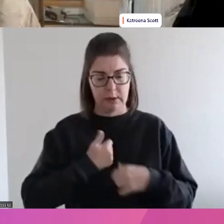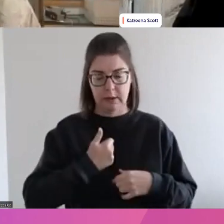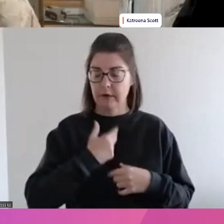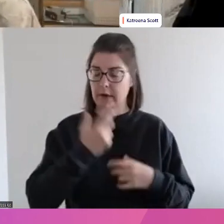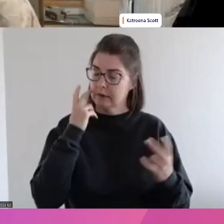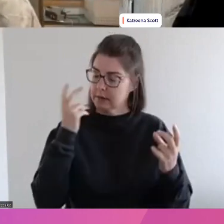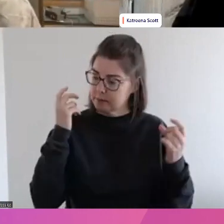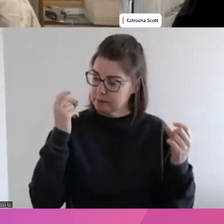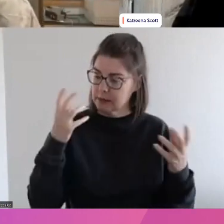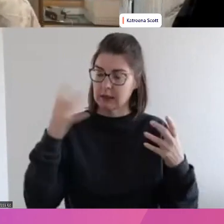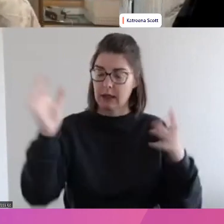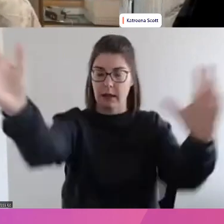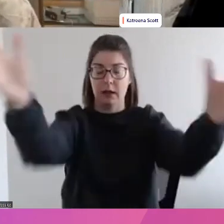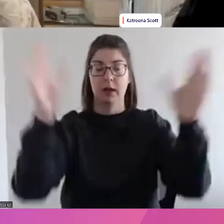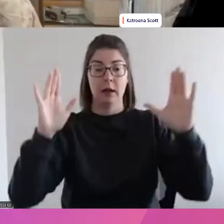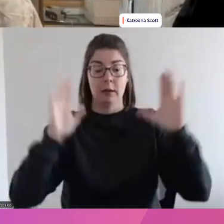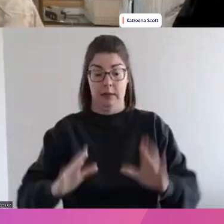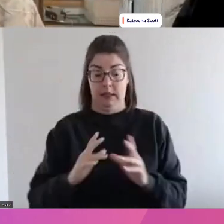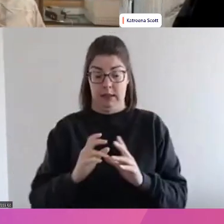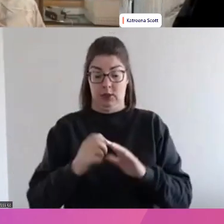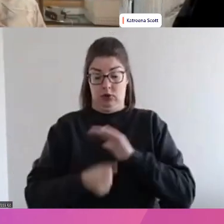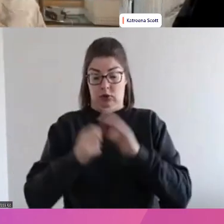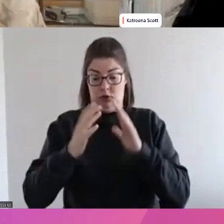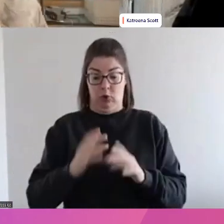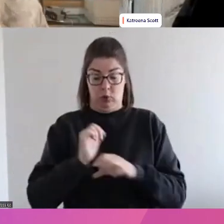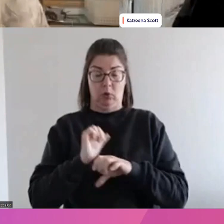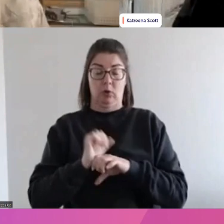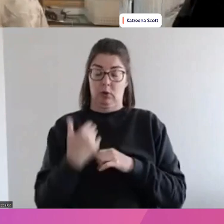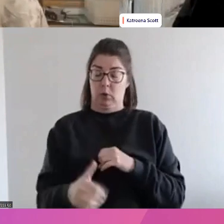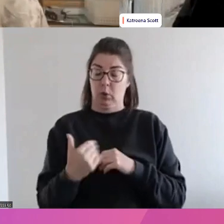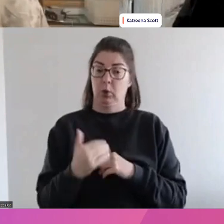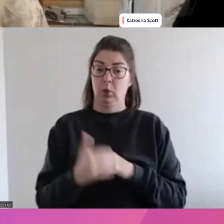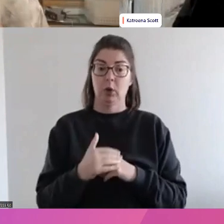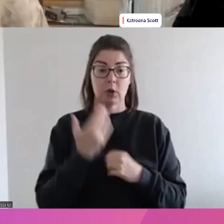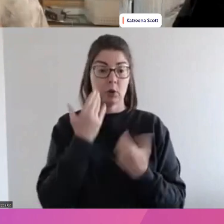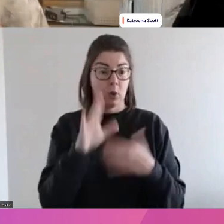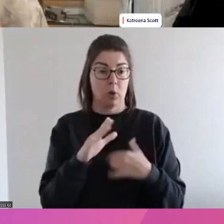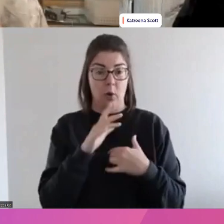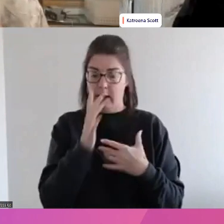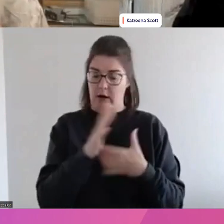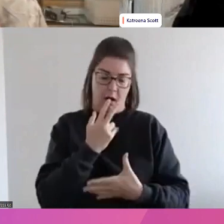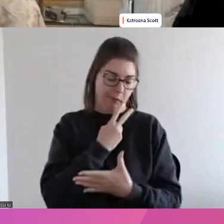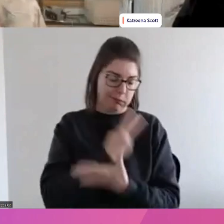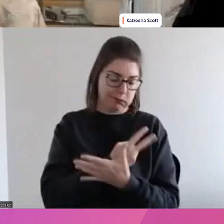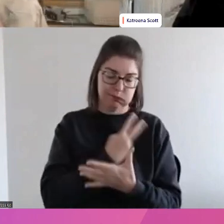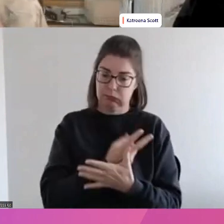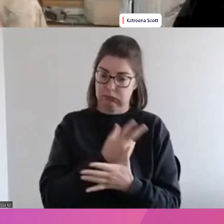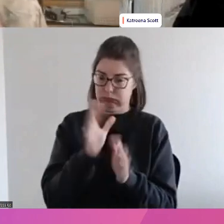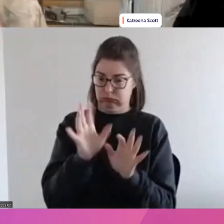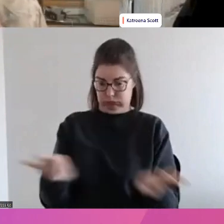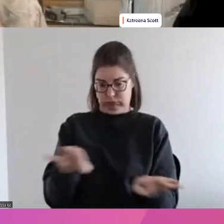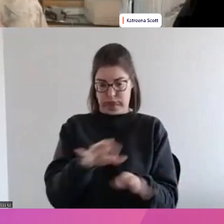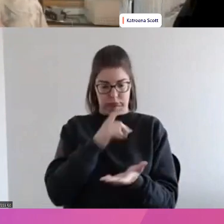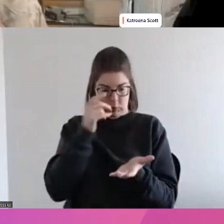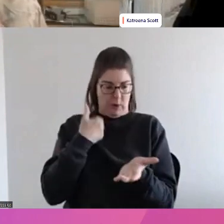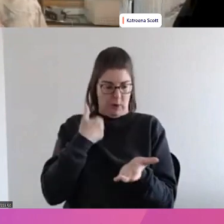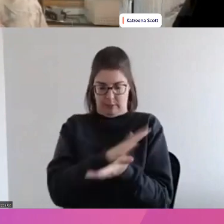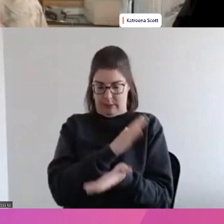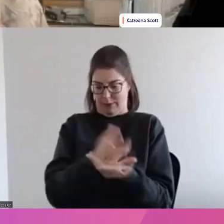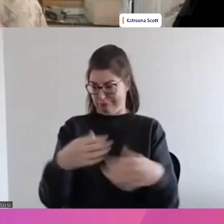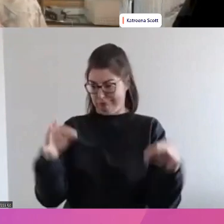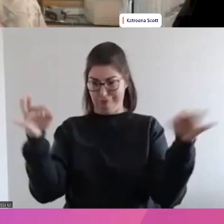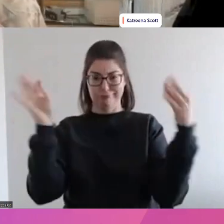que moi, j'ai passé beaucoup d'années à travailler dans les refuges et j'ai rencontré